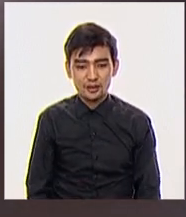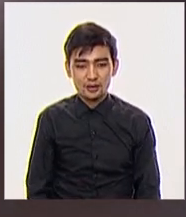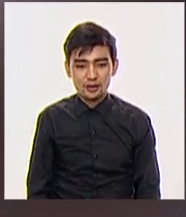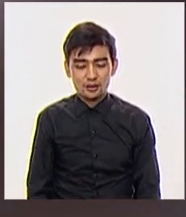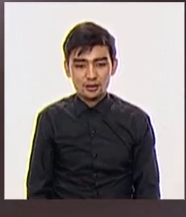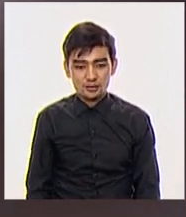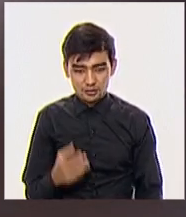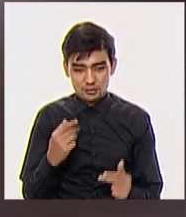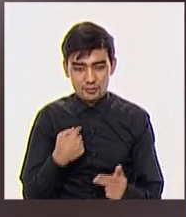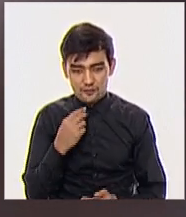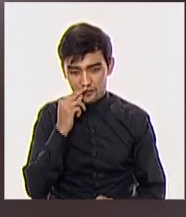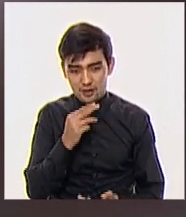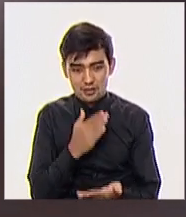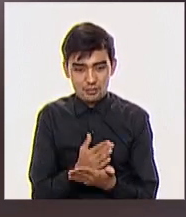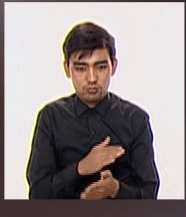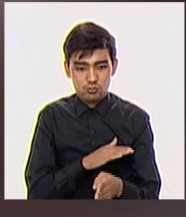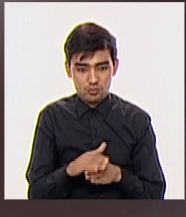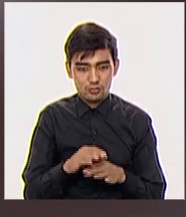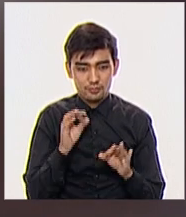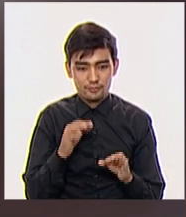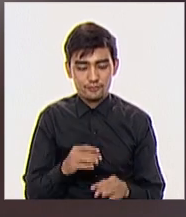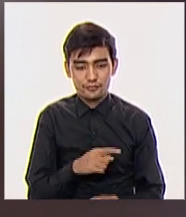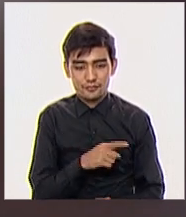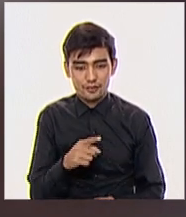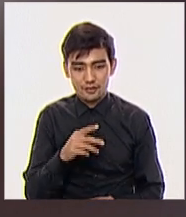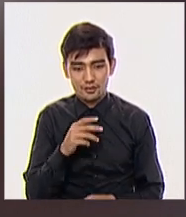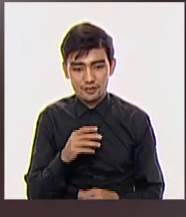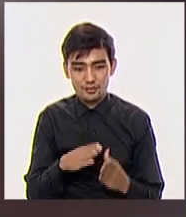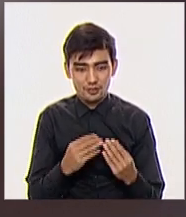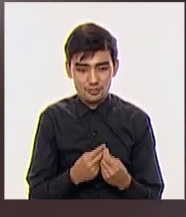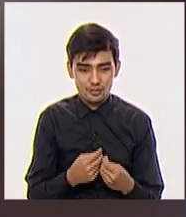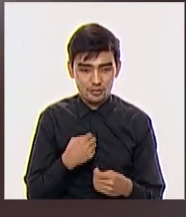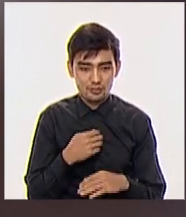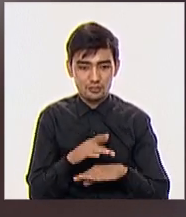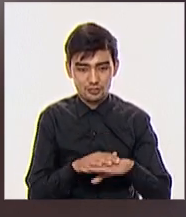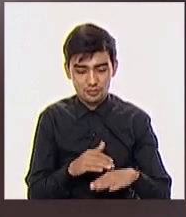Кінәмді толық мойындаймын. Сол кісілердің отбасынан, анамыздан,